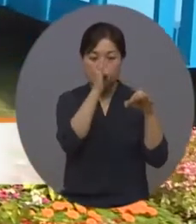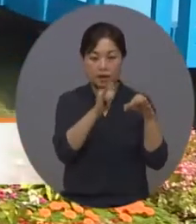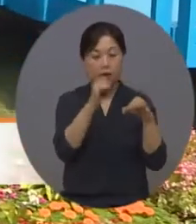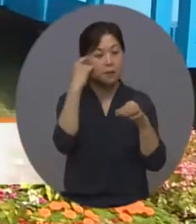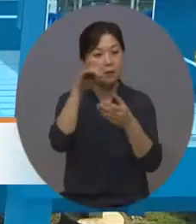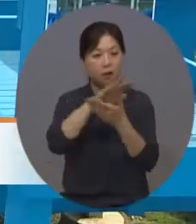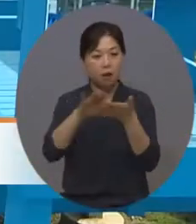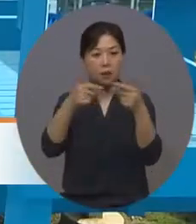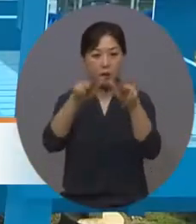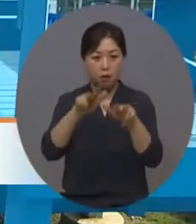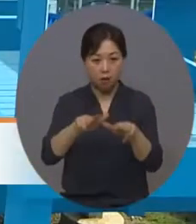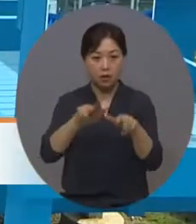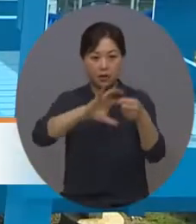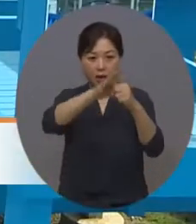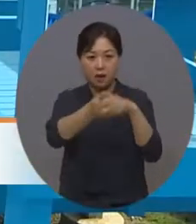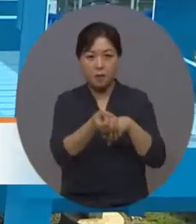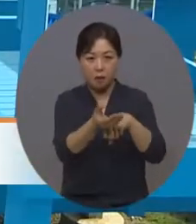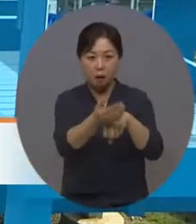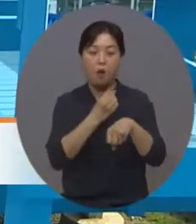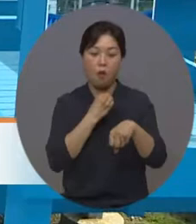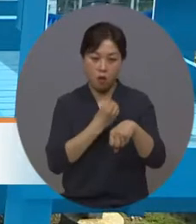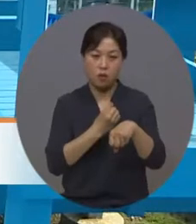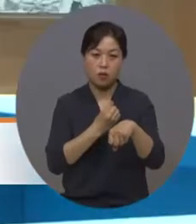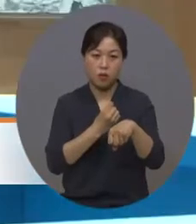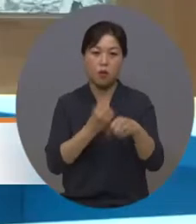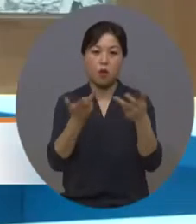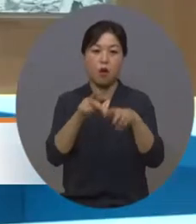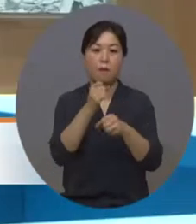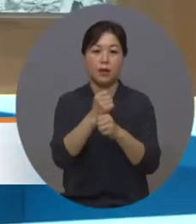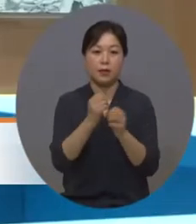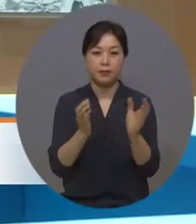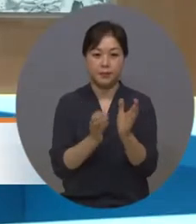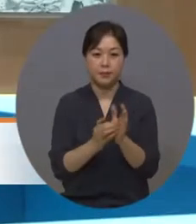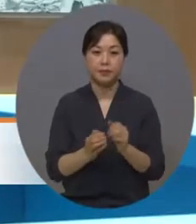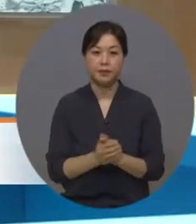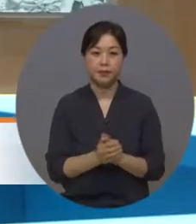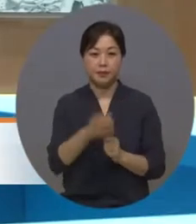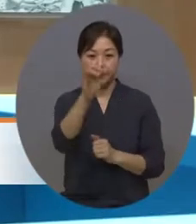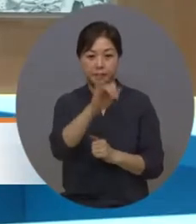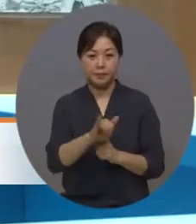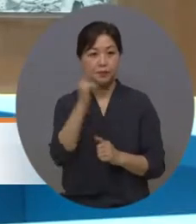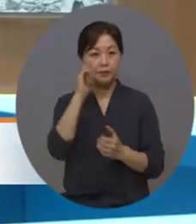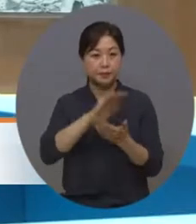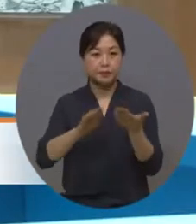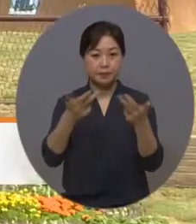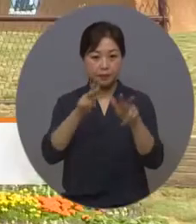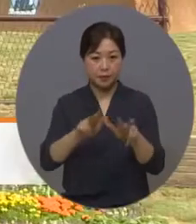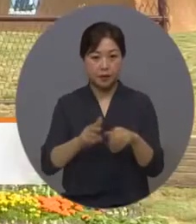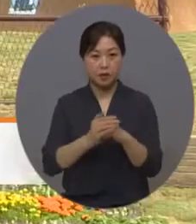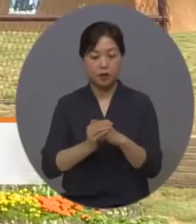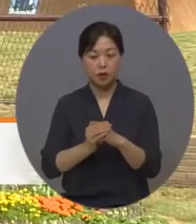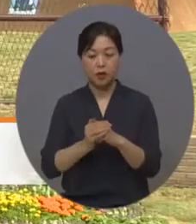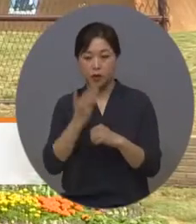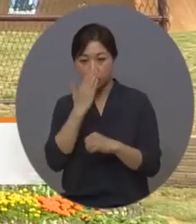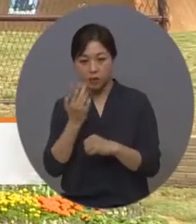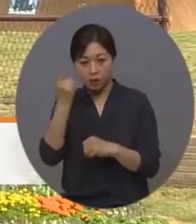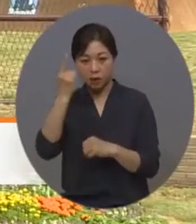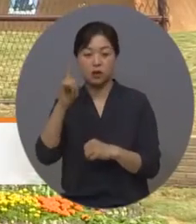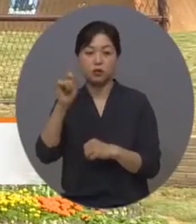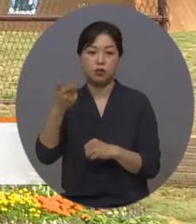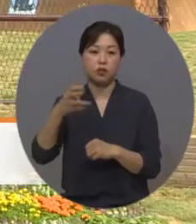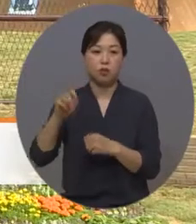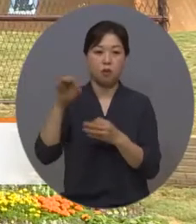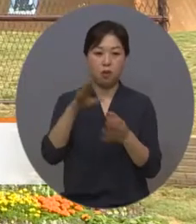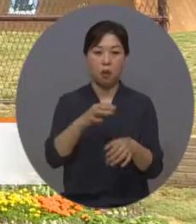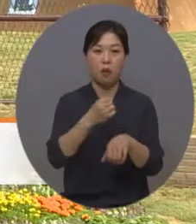한반도 평화 정원을 조성했습니다 이번 한반도 평화 정원은 순천 씨가 16억원의 사업비를 들여 순천만